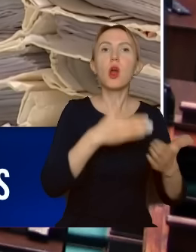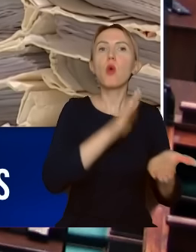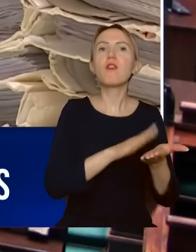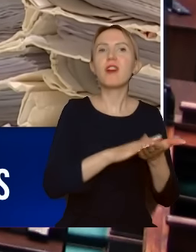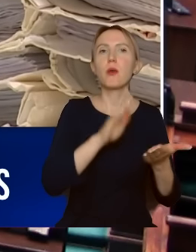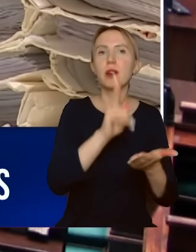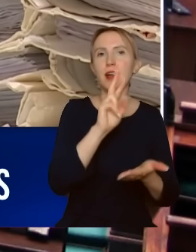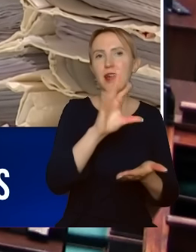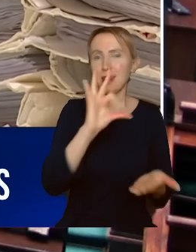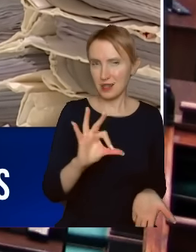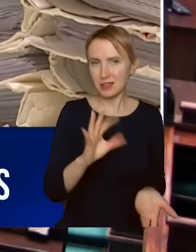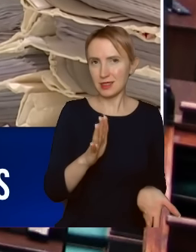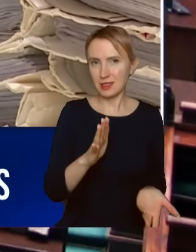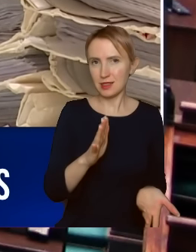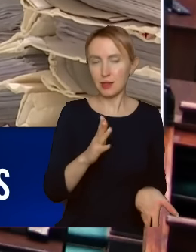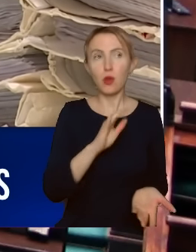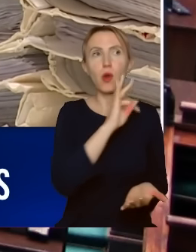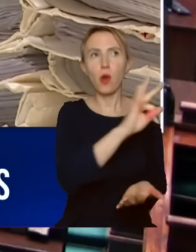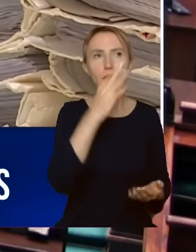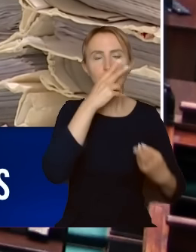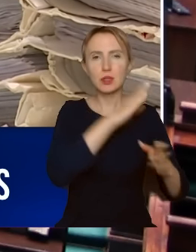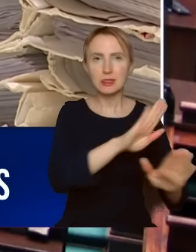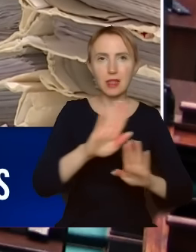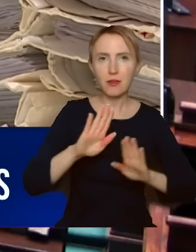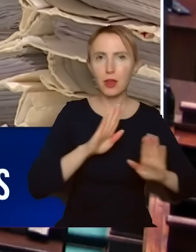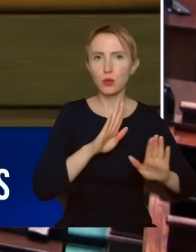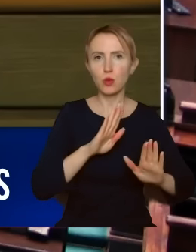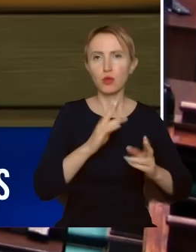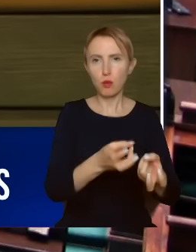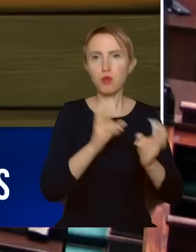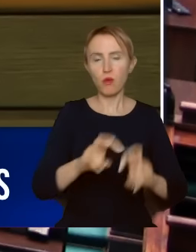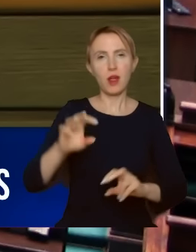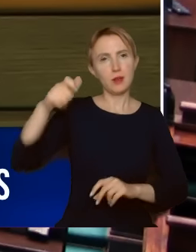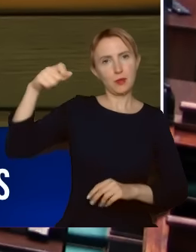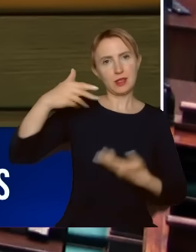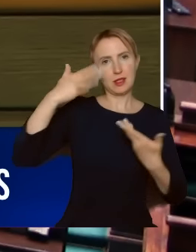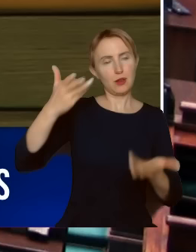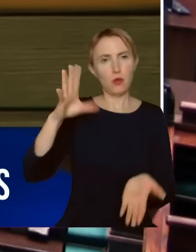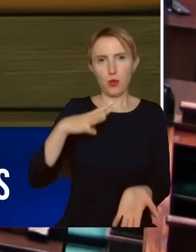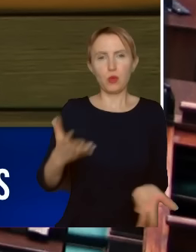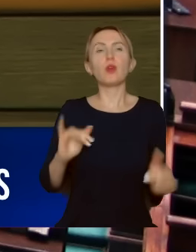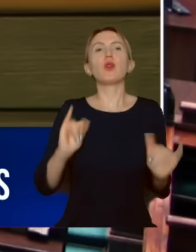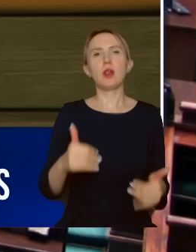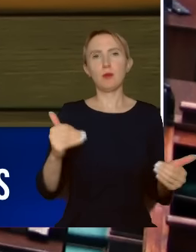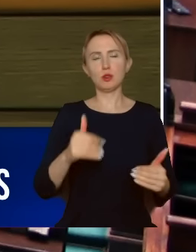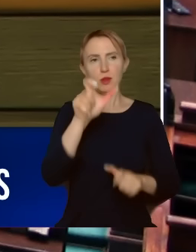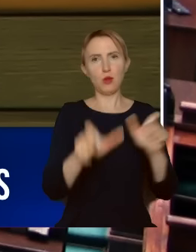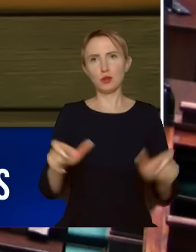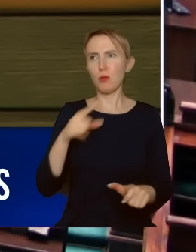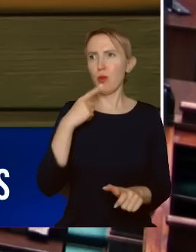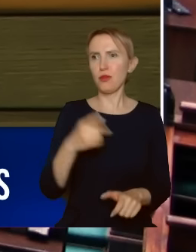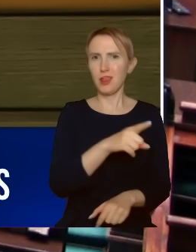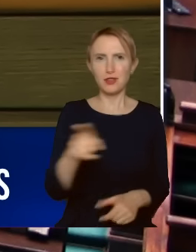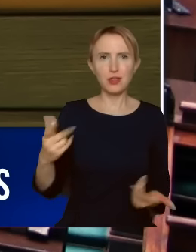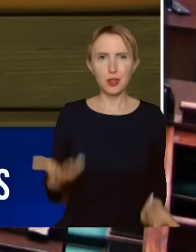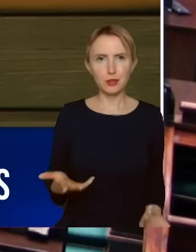Rady Sądownictwa o ich przedstawieniu do powołania prezydentowi No to jak możemy o takich osobach powiedzieć że